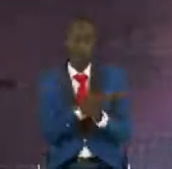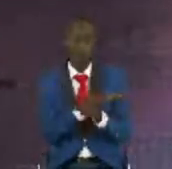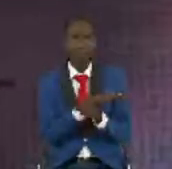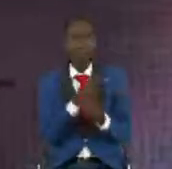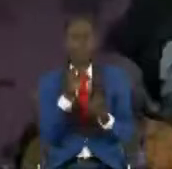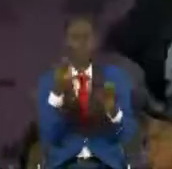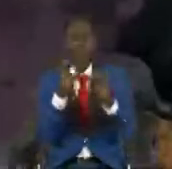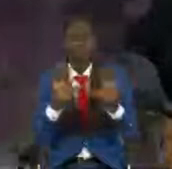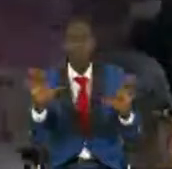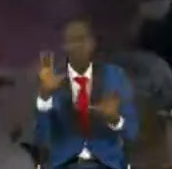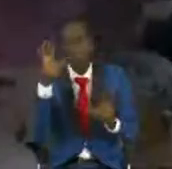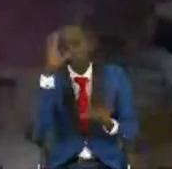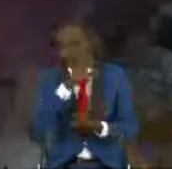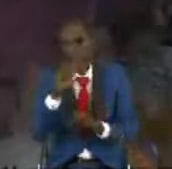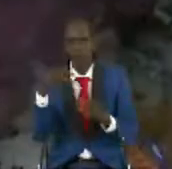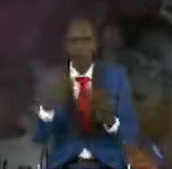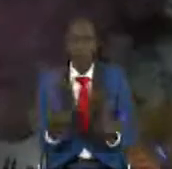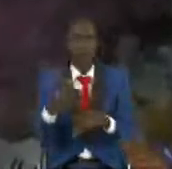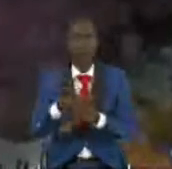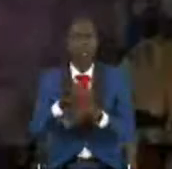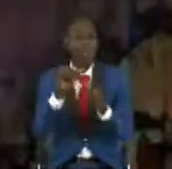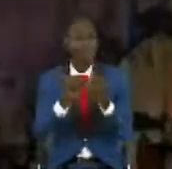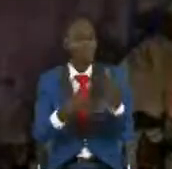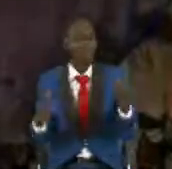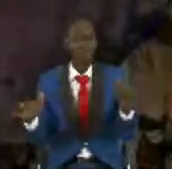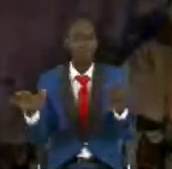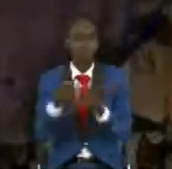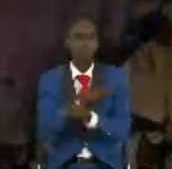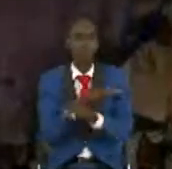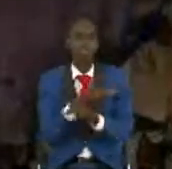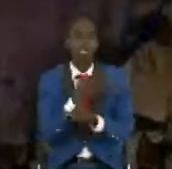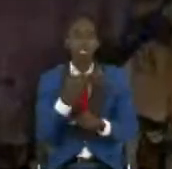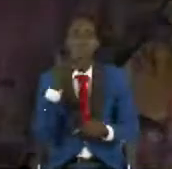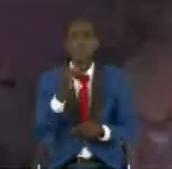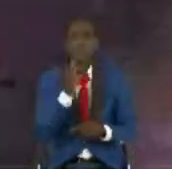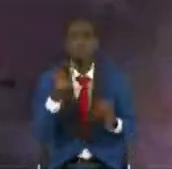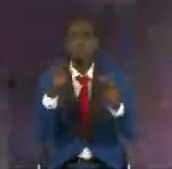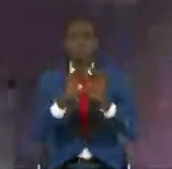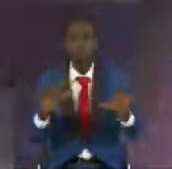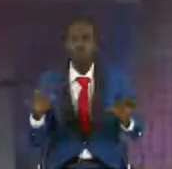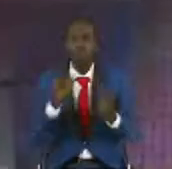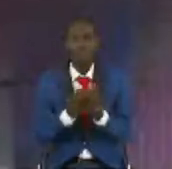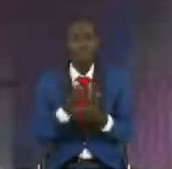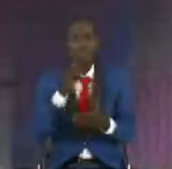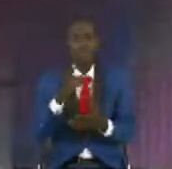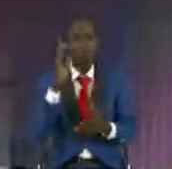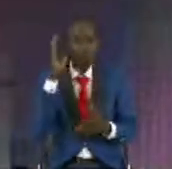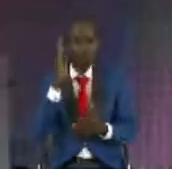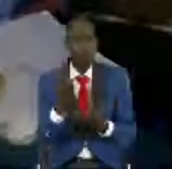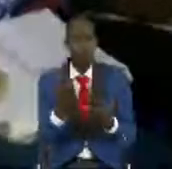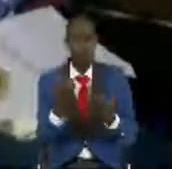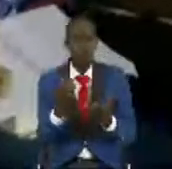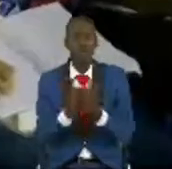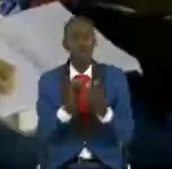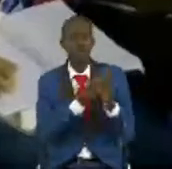Rien qui rate ce soir. Tout est plein. Et tu n'as rien à payer. Le Seigneur te le